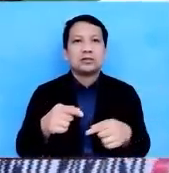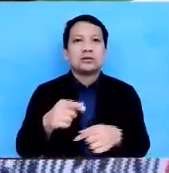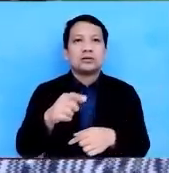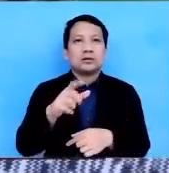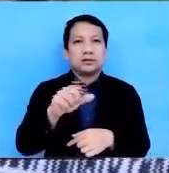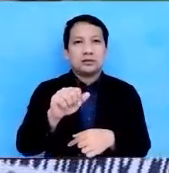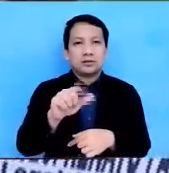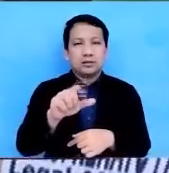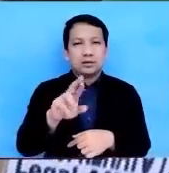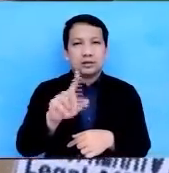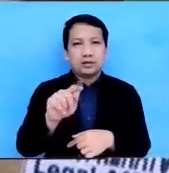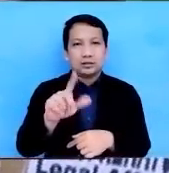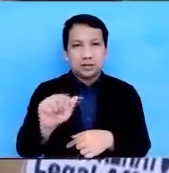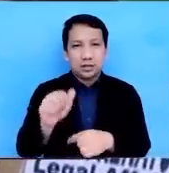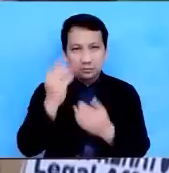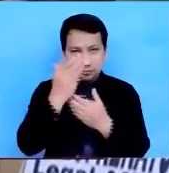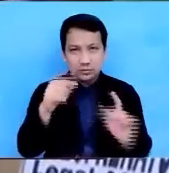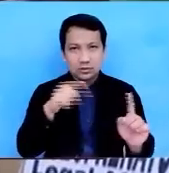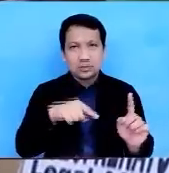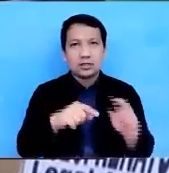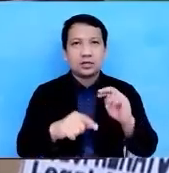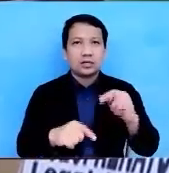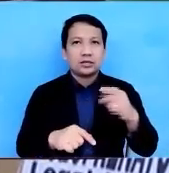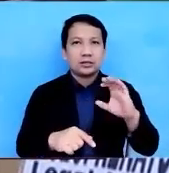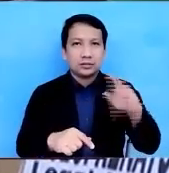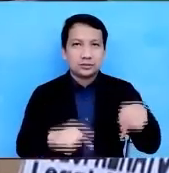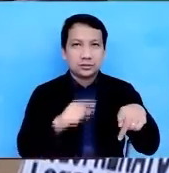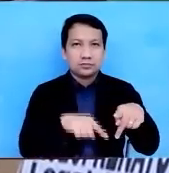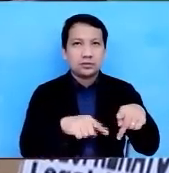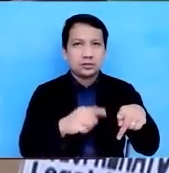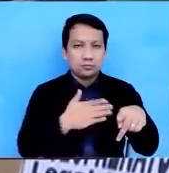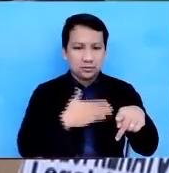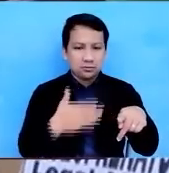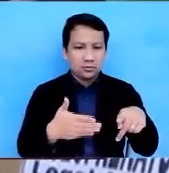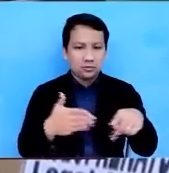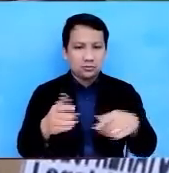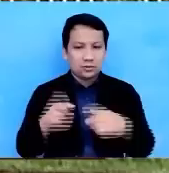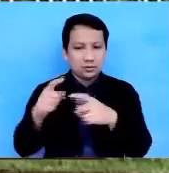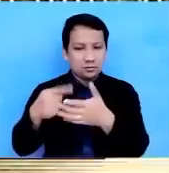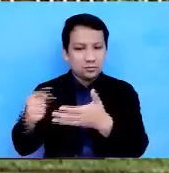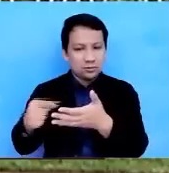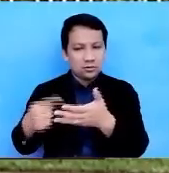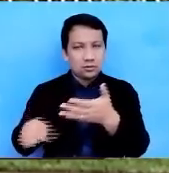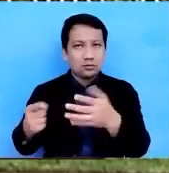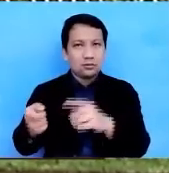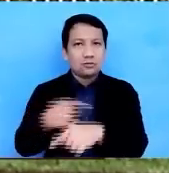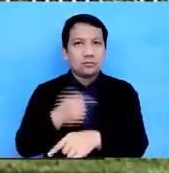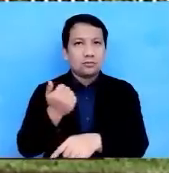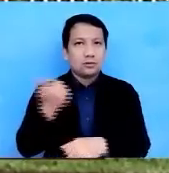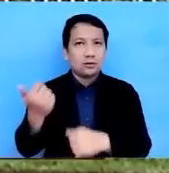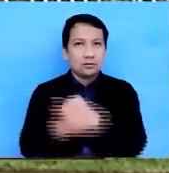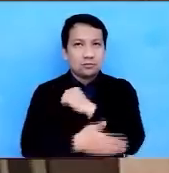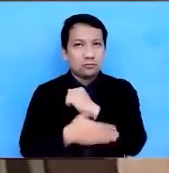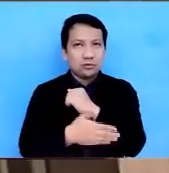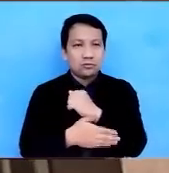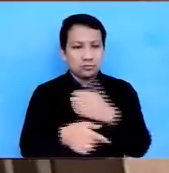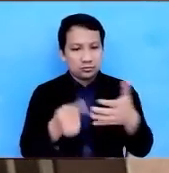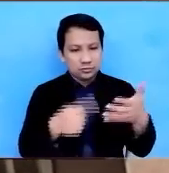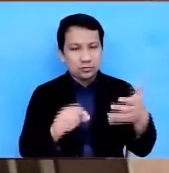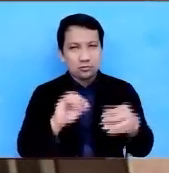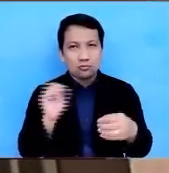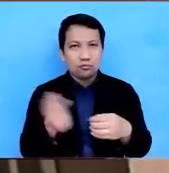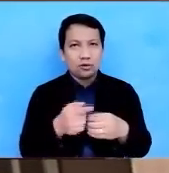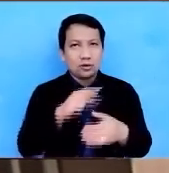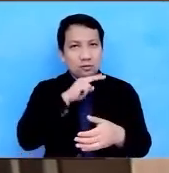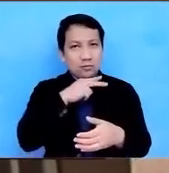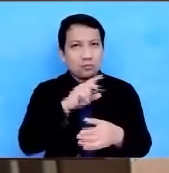ARTA, dapat mismo ang NGCP ay nagkukusang suriin ang kanilang mga equipment mula ibang bansa para matiyak na wala itong virus